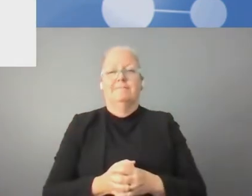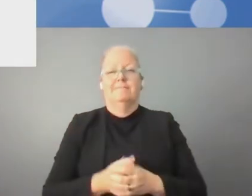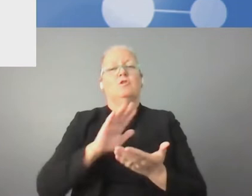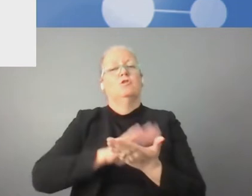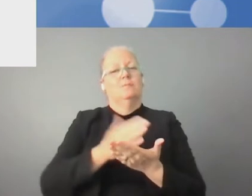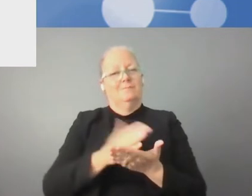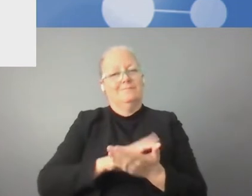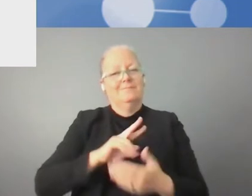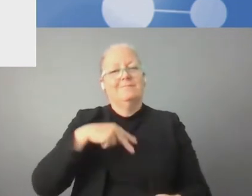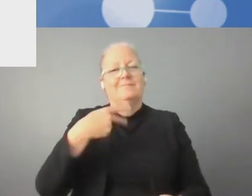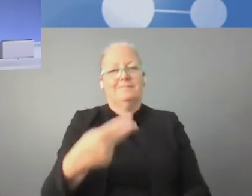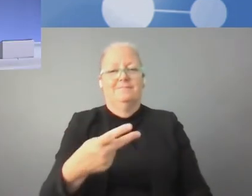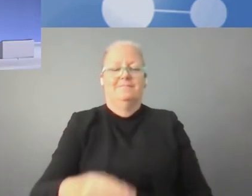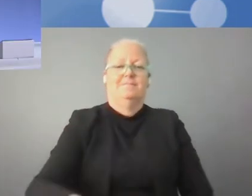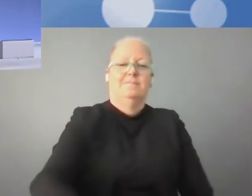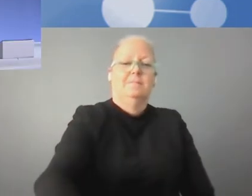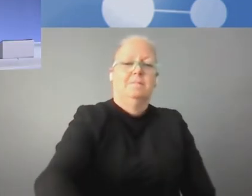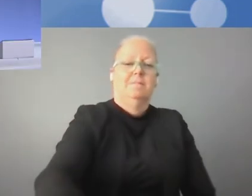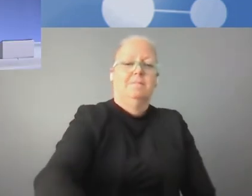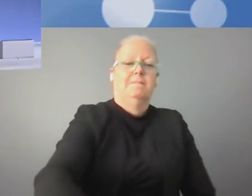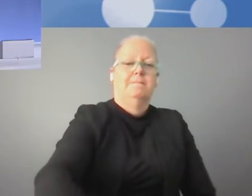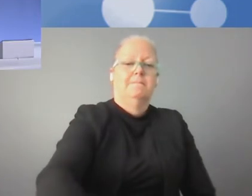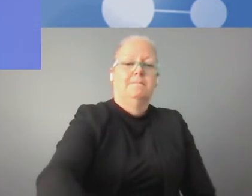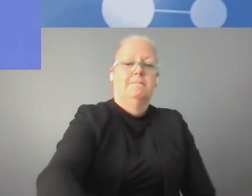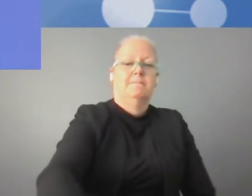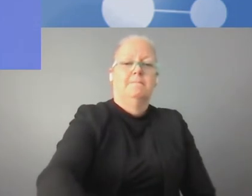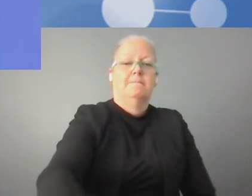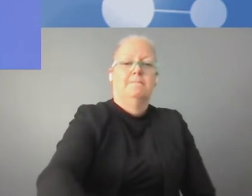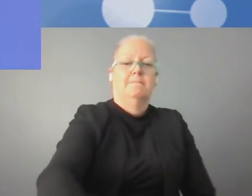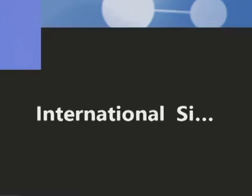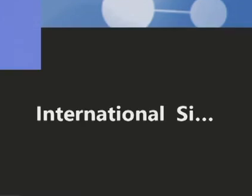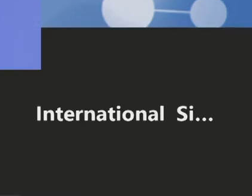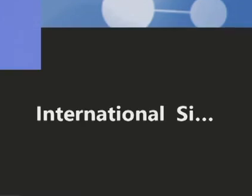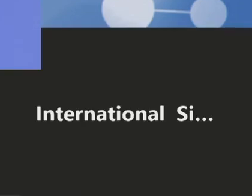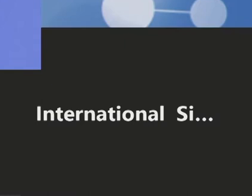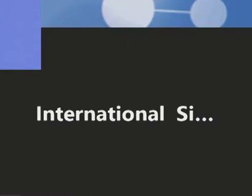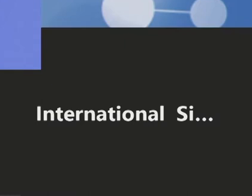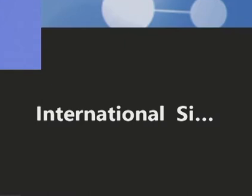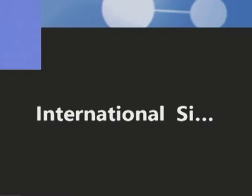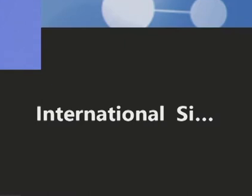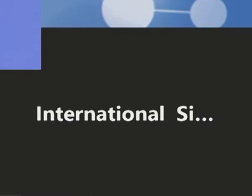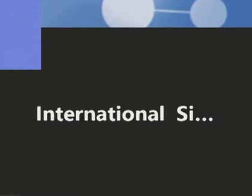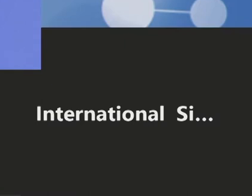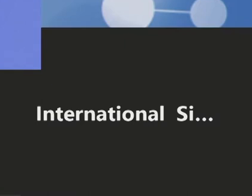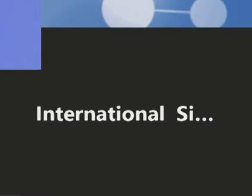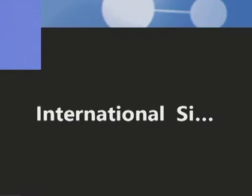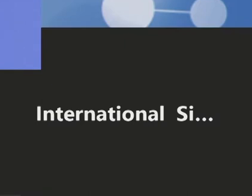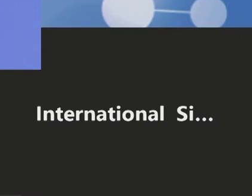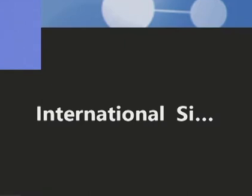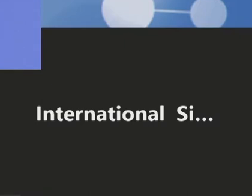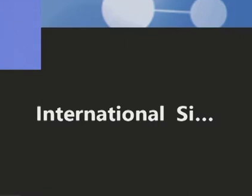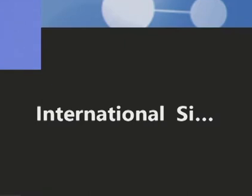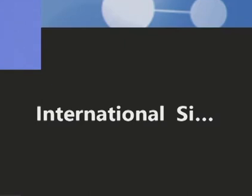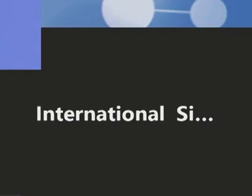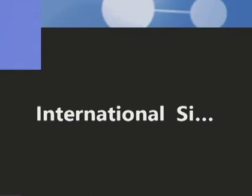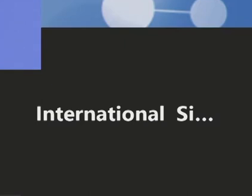得非常好，非常感谢。 感谢总理做的这么好的将来的发展的